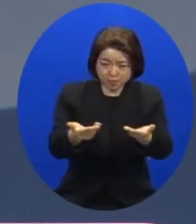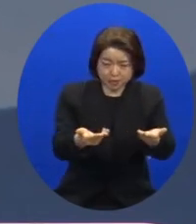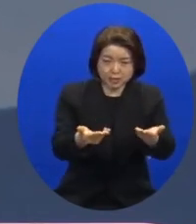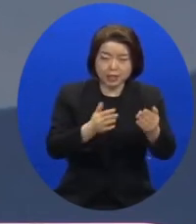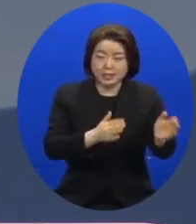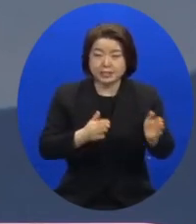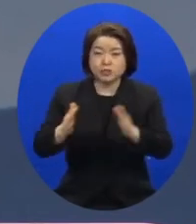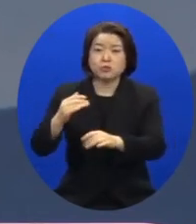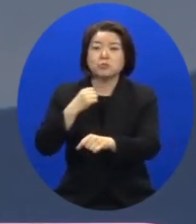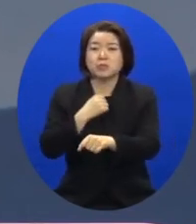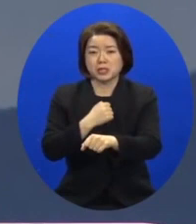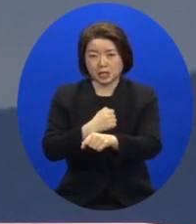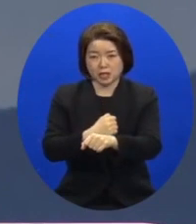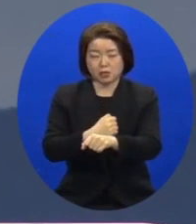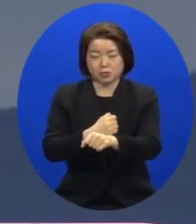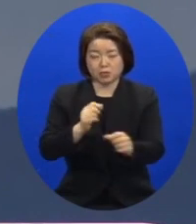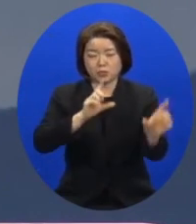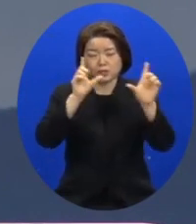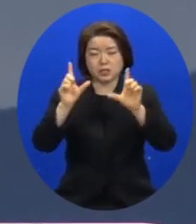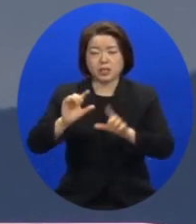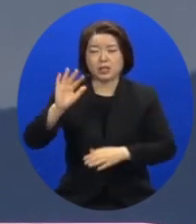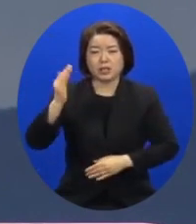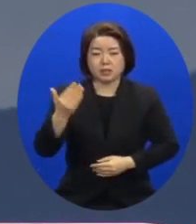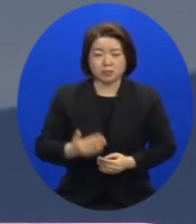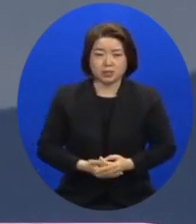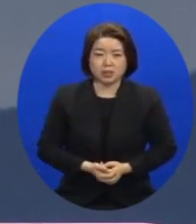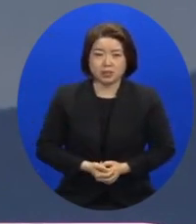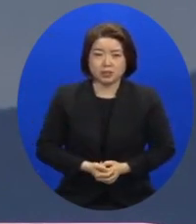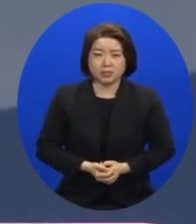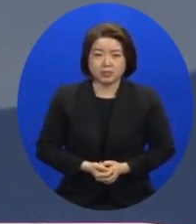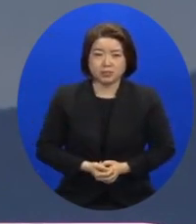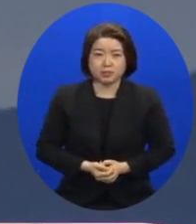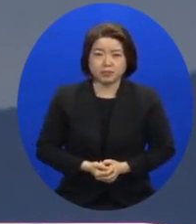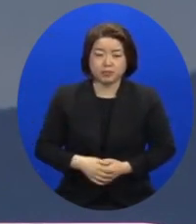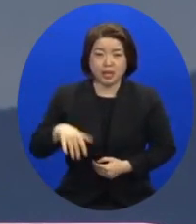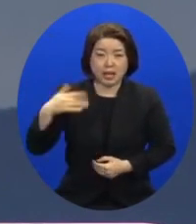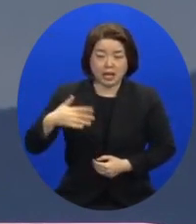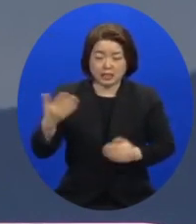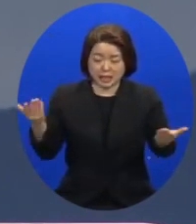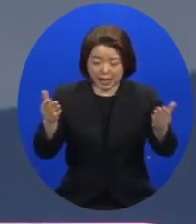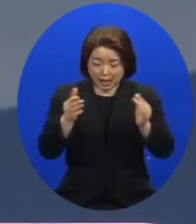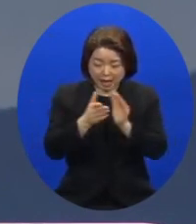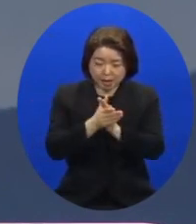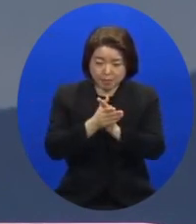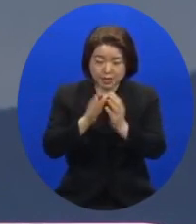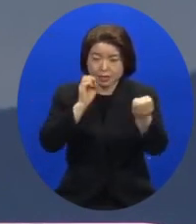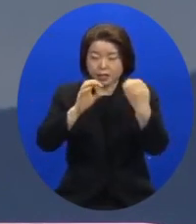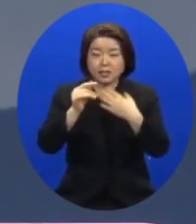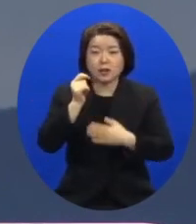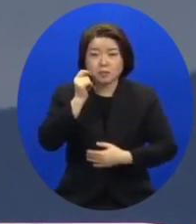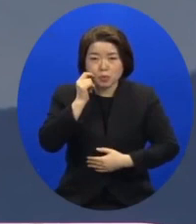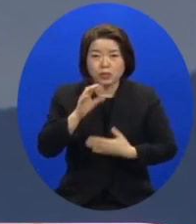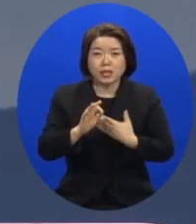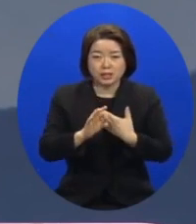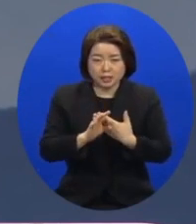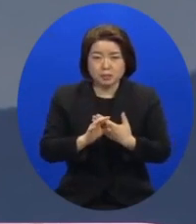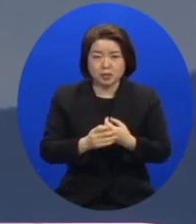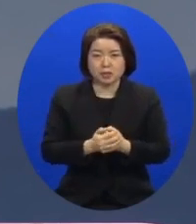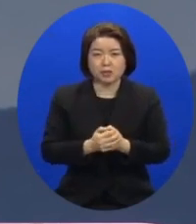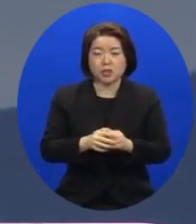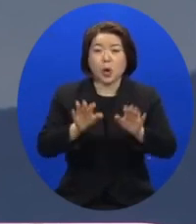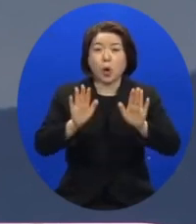그리고 살아야 하는 겁니다 아직 아멘 이라고 대답할 수가 없다면 그러면